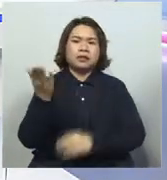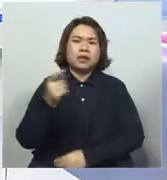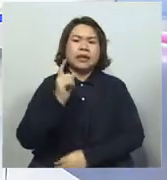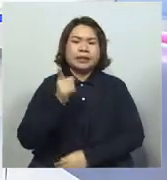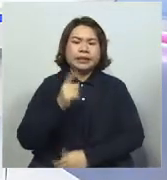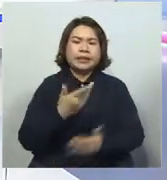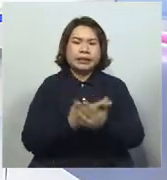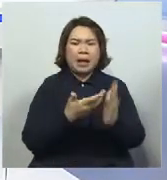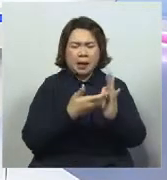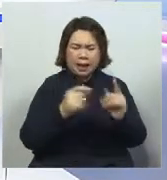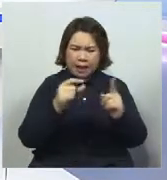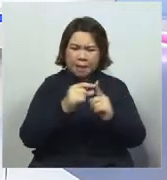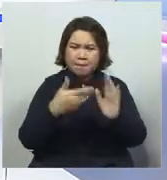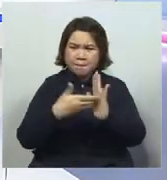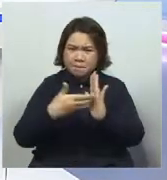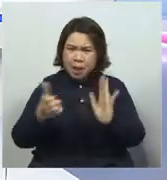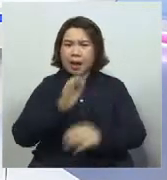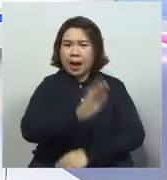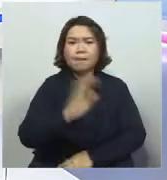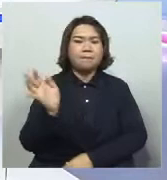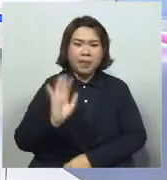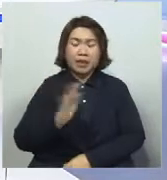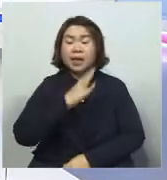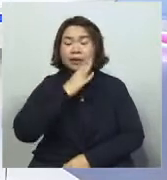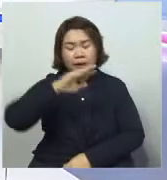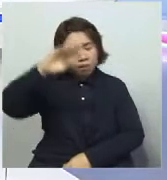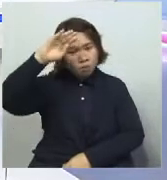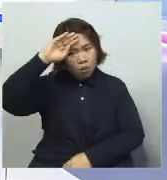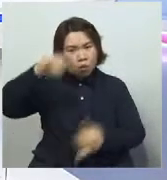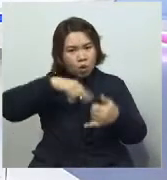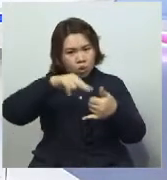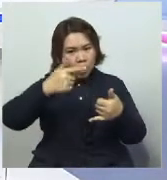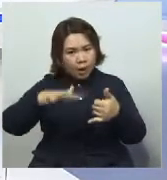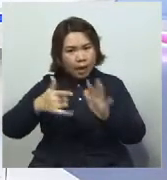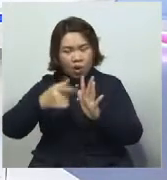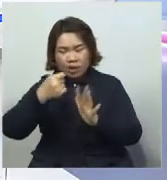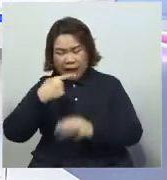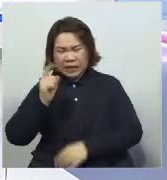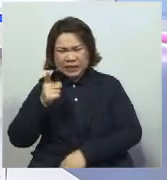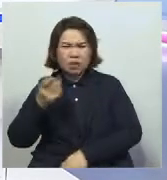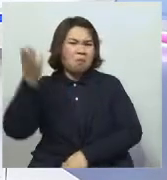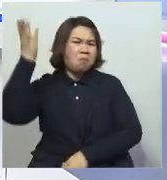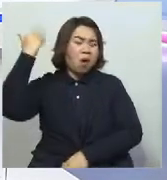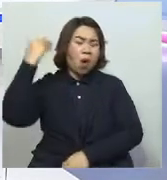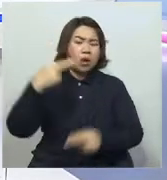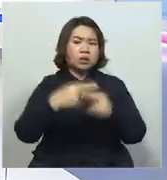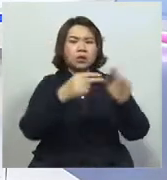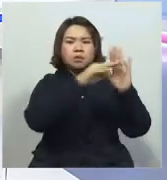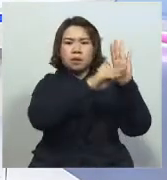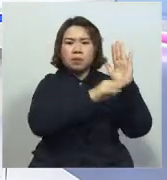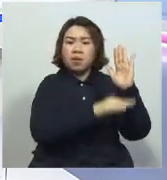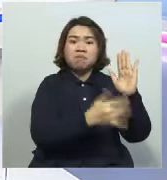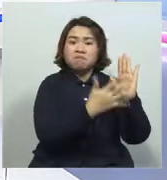งๆไม่ได้บอกว่าไม่ได้เบิกจ่ายไม่ให้เบิกจ่ายถ้าเกิดป่วยต่างๆเนี่ยยากลุ่มนี้จริงๆก่อนหน้านี้เนี่ยไม่ได้กำหนดอยู่ไว้ในบัญ